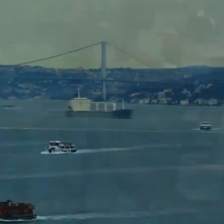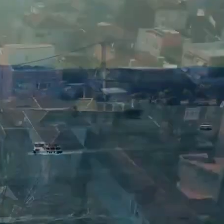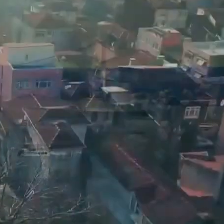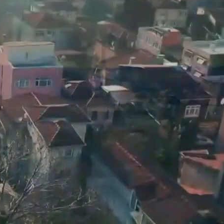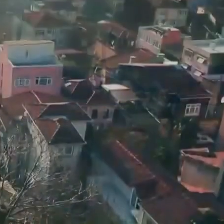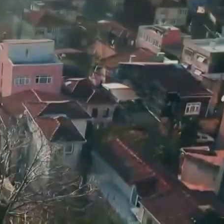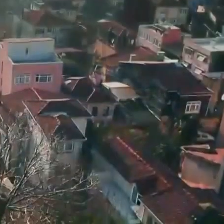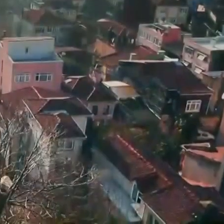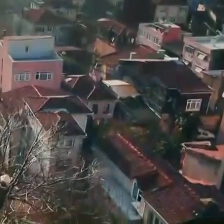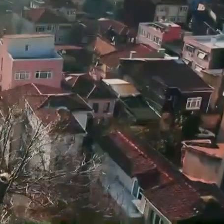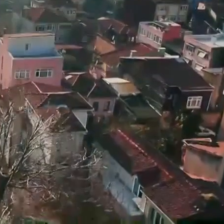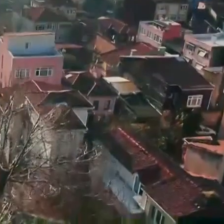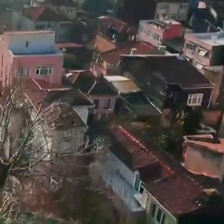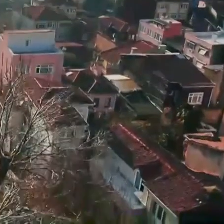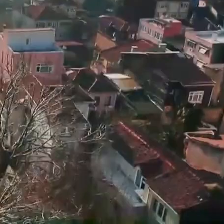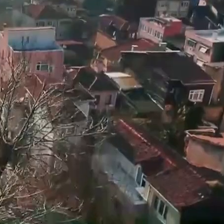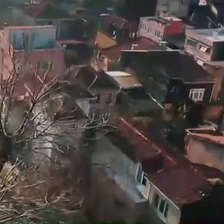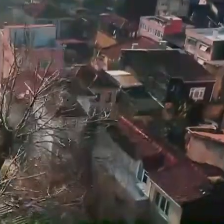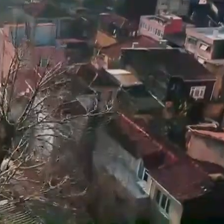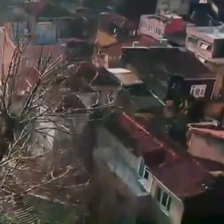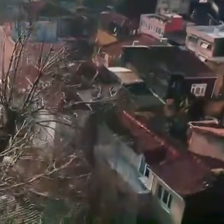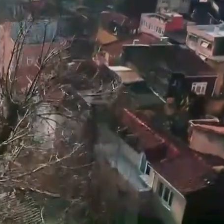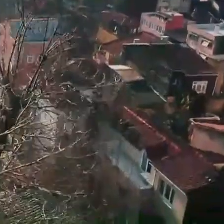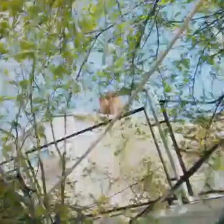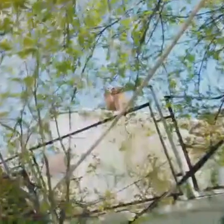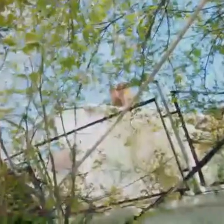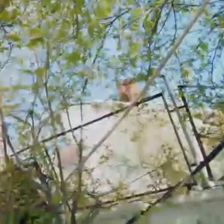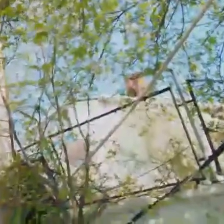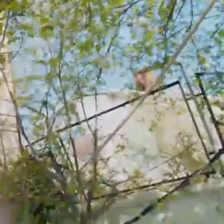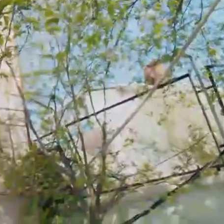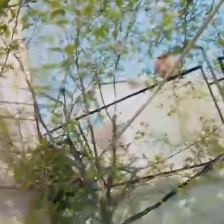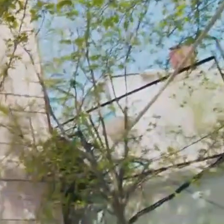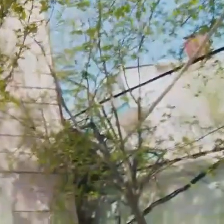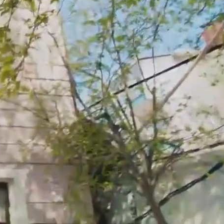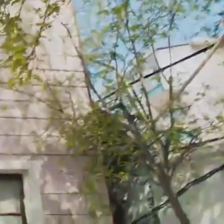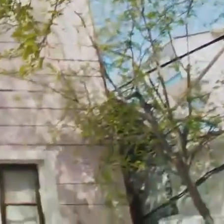Hareketlerle vapurlar boğazdan geçiyor. Sabah saatleri, sokak araları sakin.